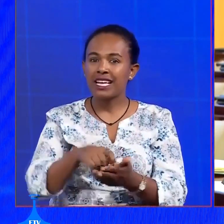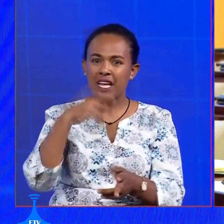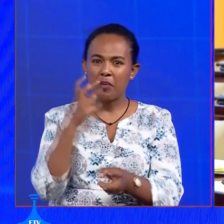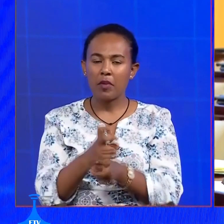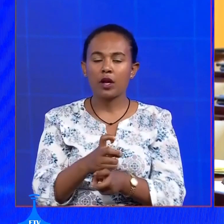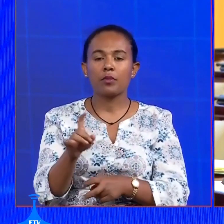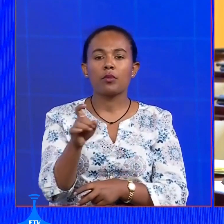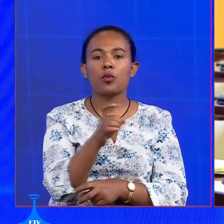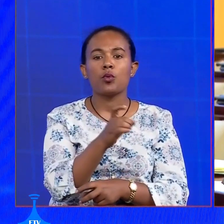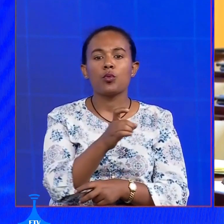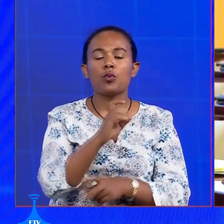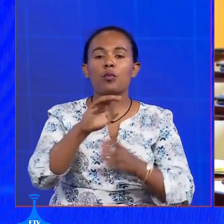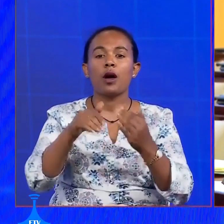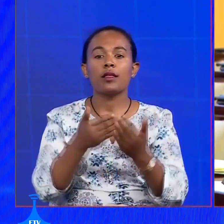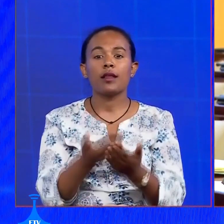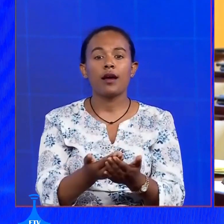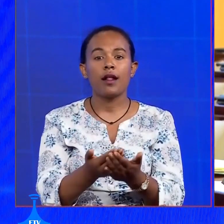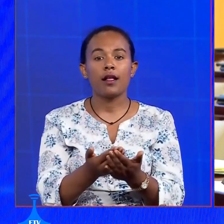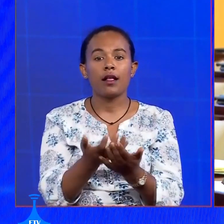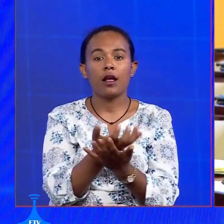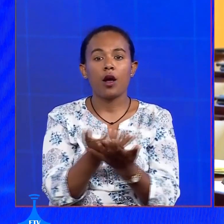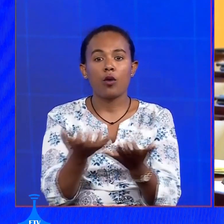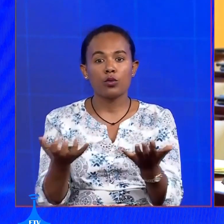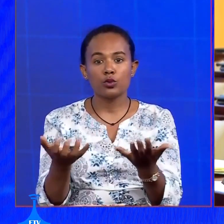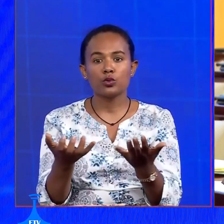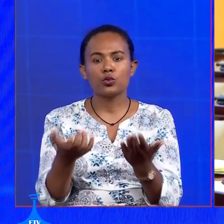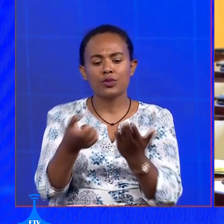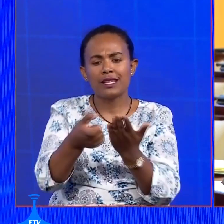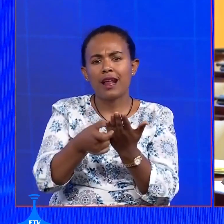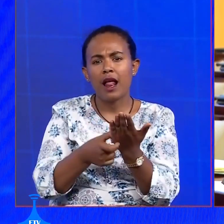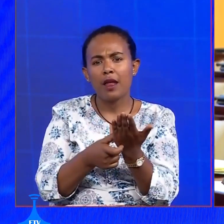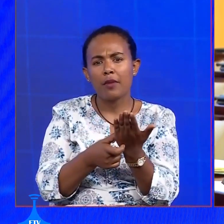በመሆኑ በአጠቃላይ እቃዎቹ የሲሪያል ነምበራቸው፣